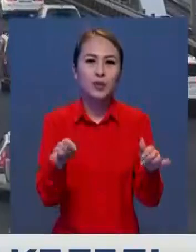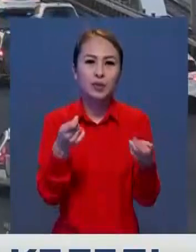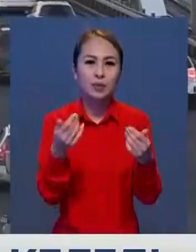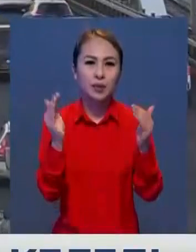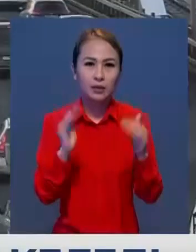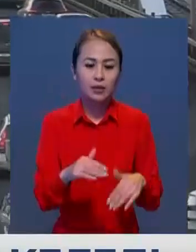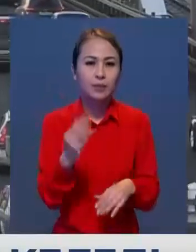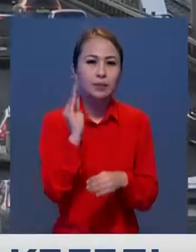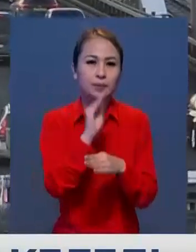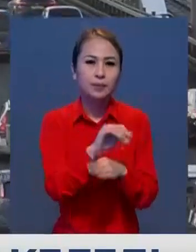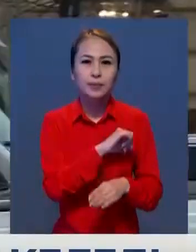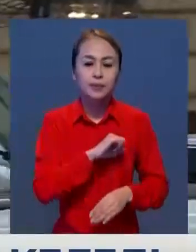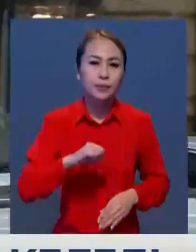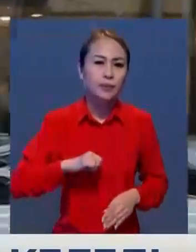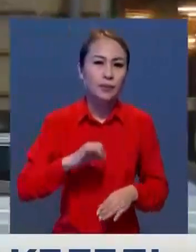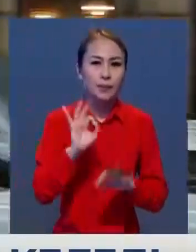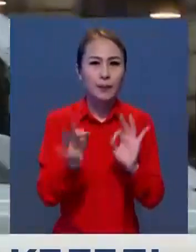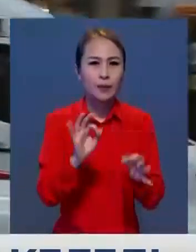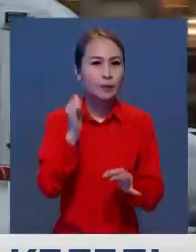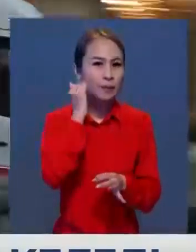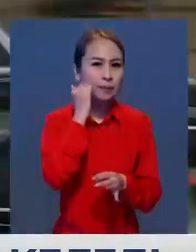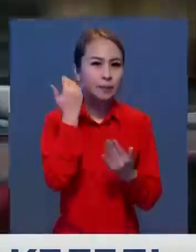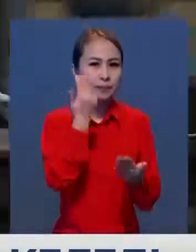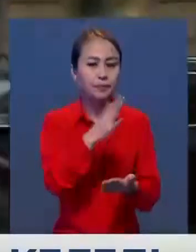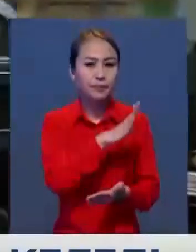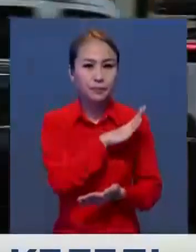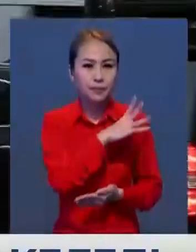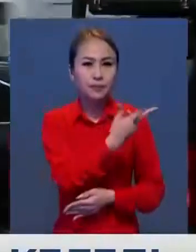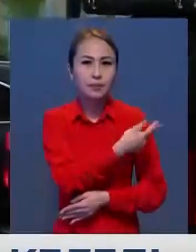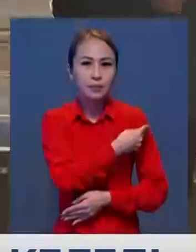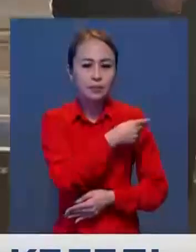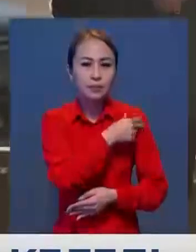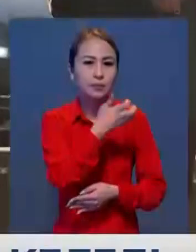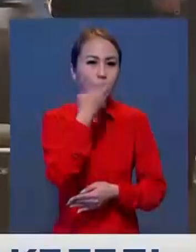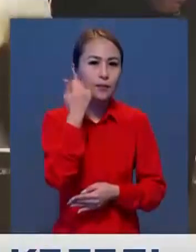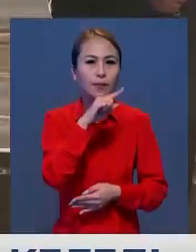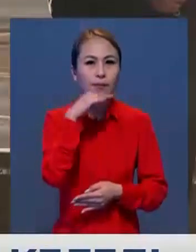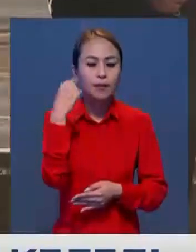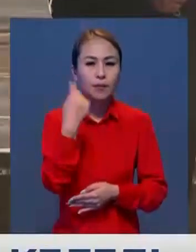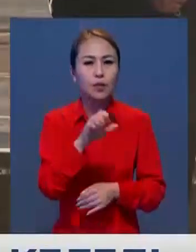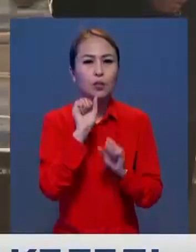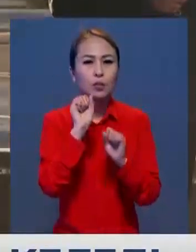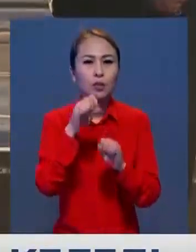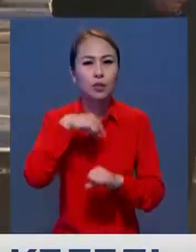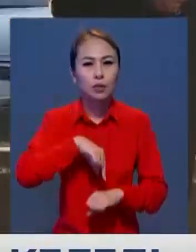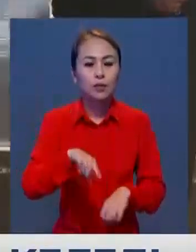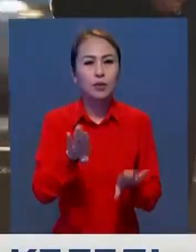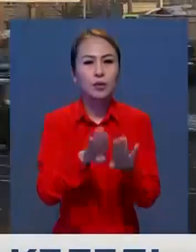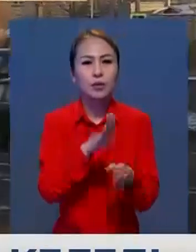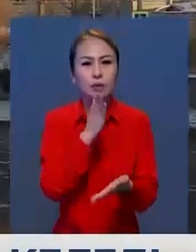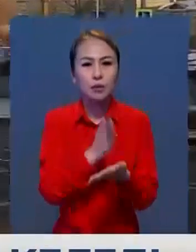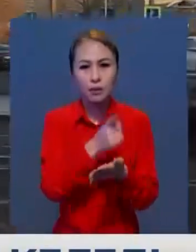таралуы бәсеңдеп келеді. Бұл тұста ең тәуір жағдай Мәскеуде тіркелген. Мамандар вакциналаудың арқасында Ресейде ұжымдық